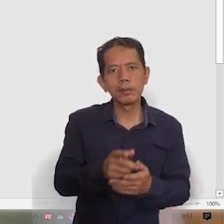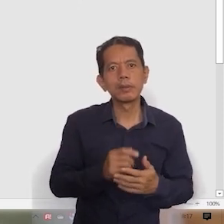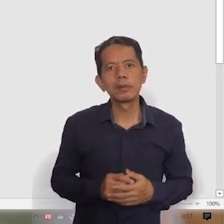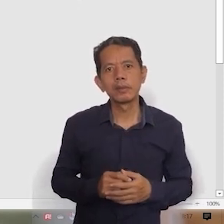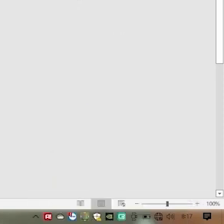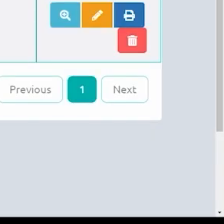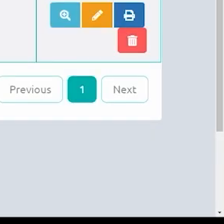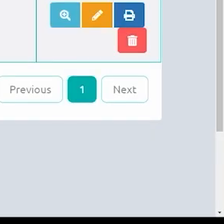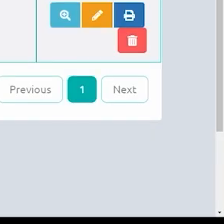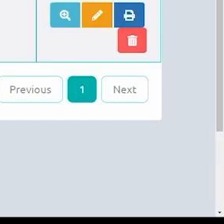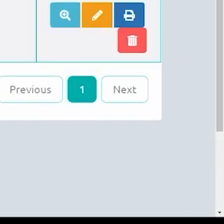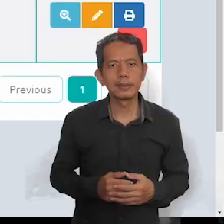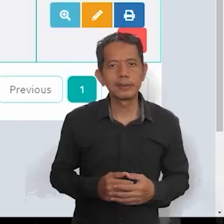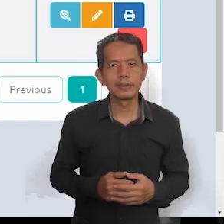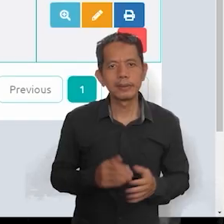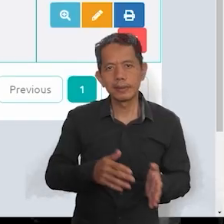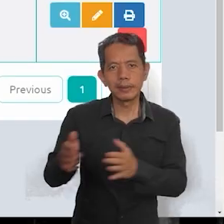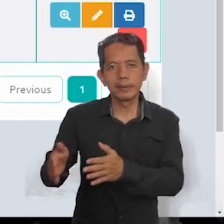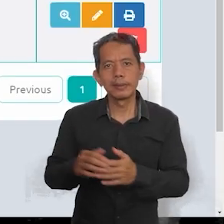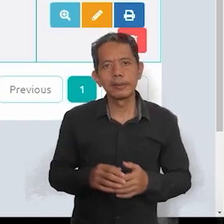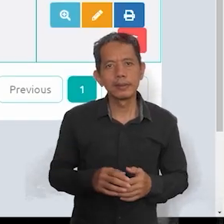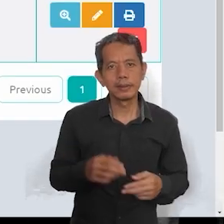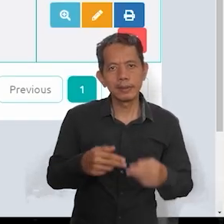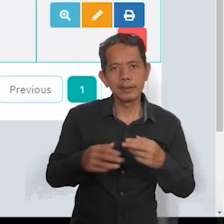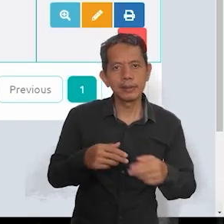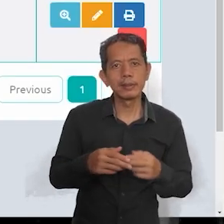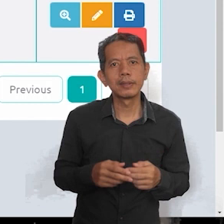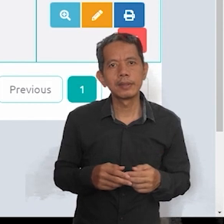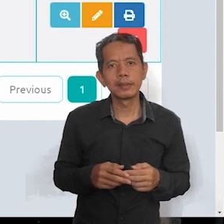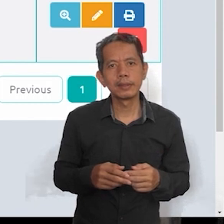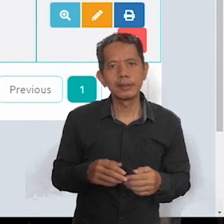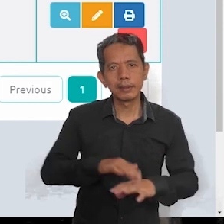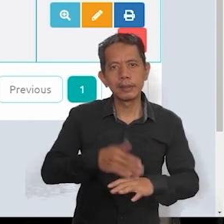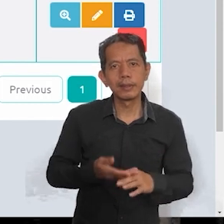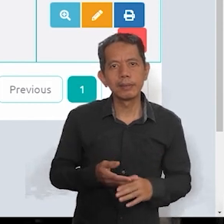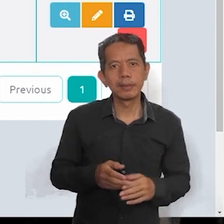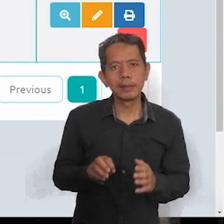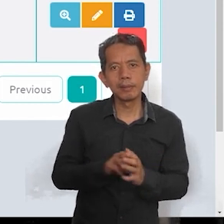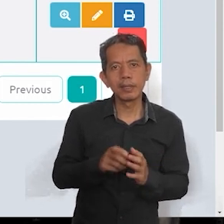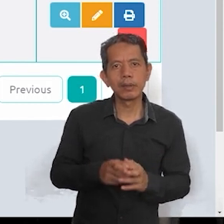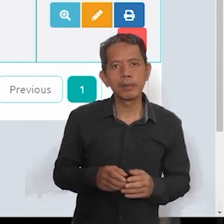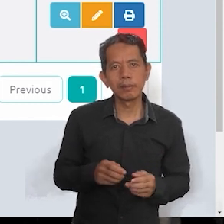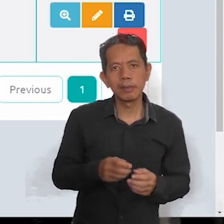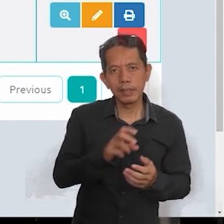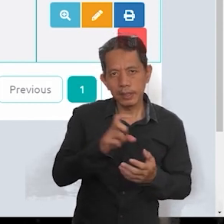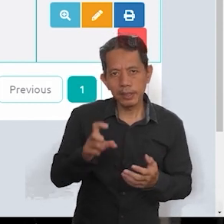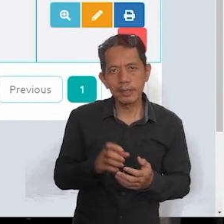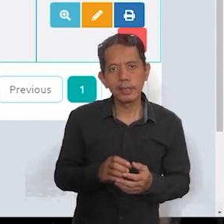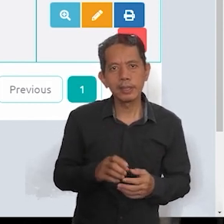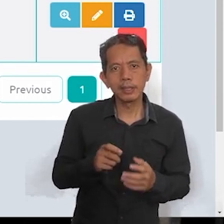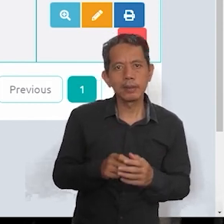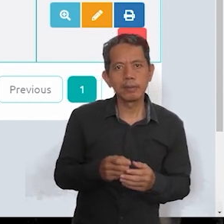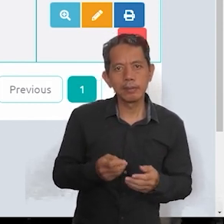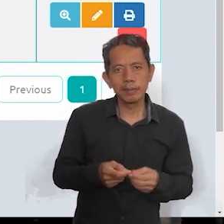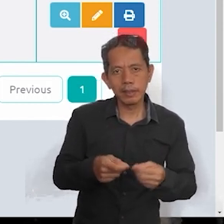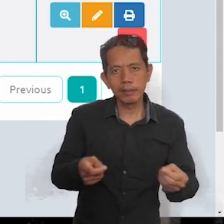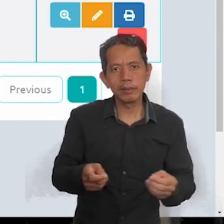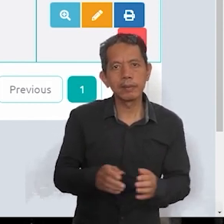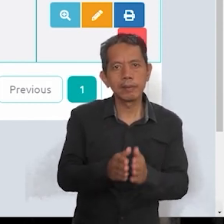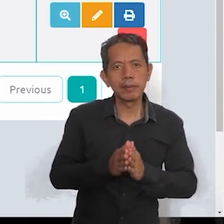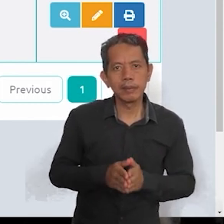tersebut. Selanjutnya, rekan-rekan dapat melakukan pengecekan status pendaftaran permohonan